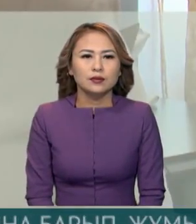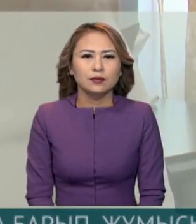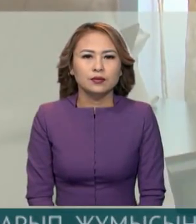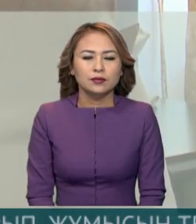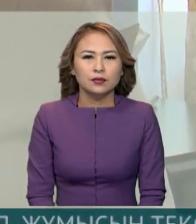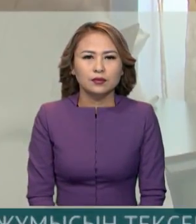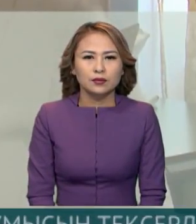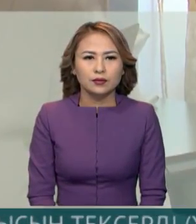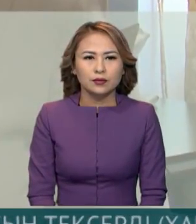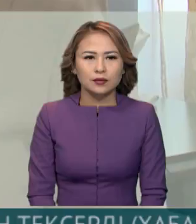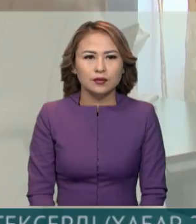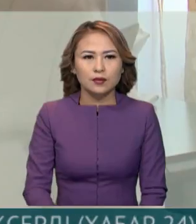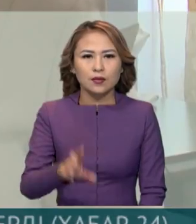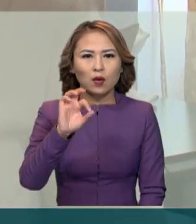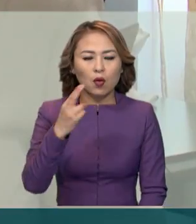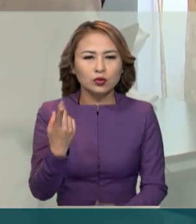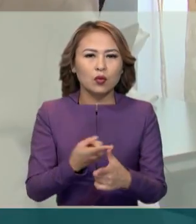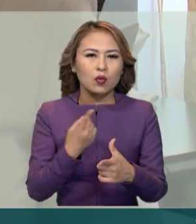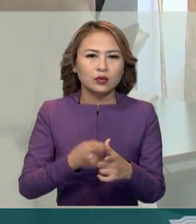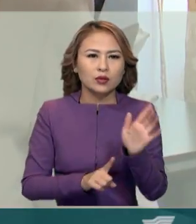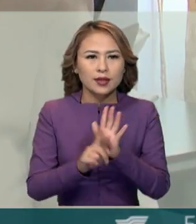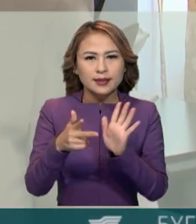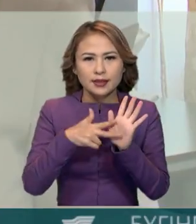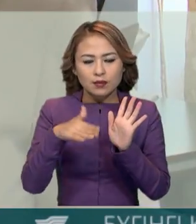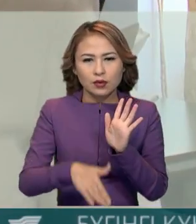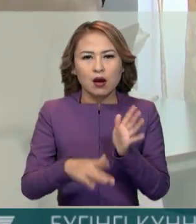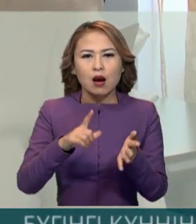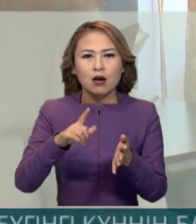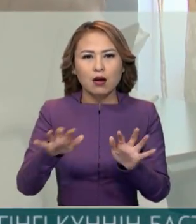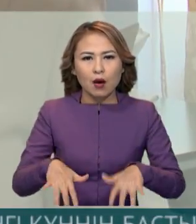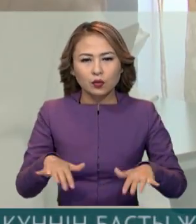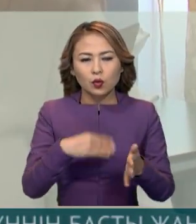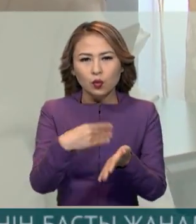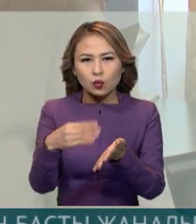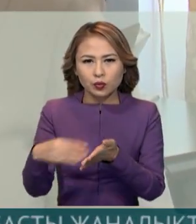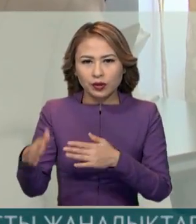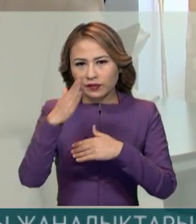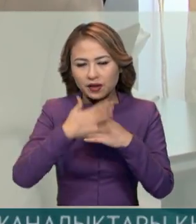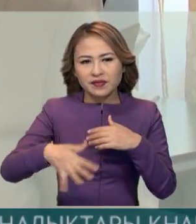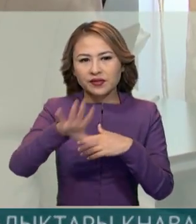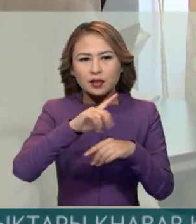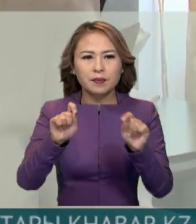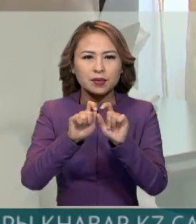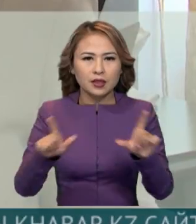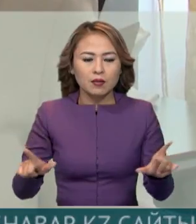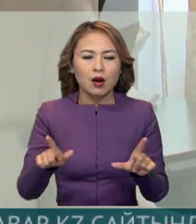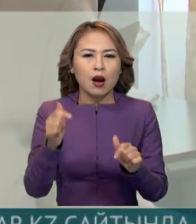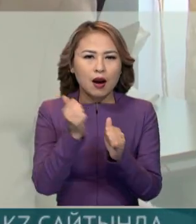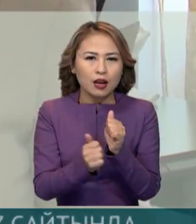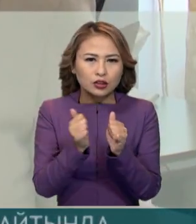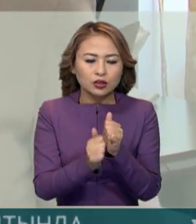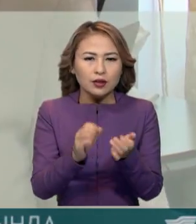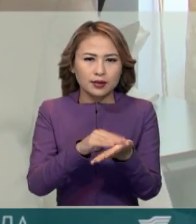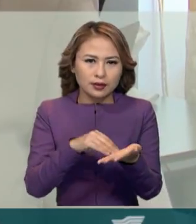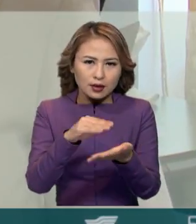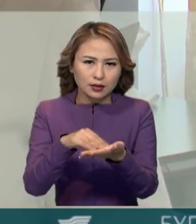Әлеуметтік серіктестік жобалар арқылы 8000 компьютер алынып жатыр. Жылдың аяғына дейін барлық мектептерге, әсіресе мына күнделік жүйесін